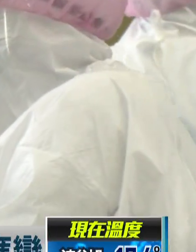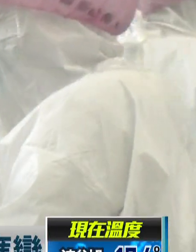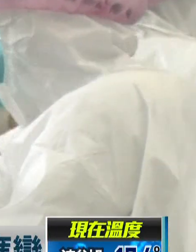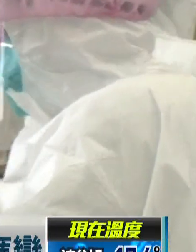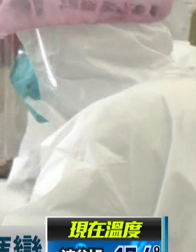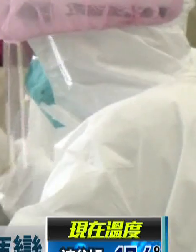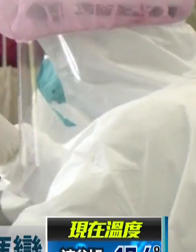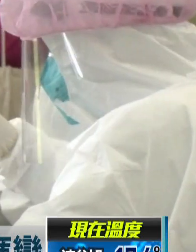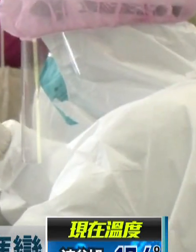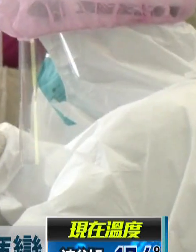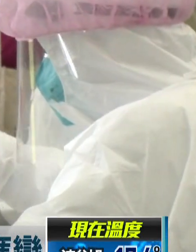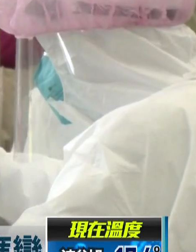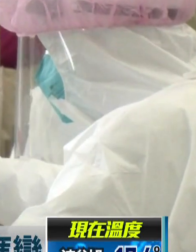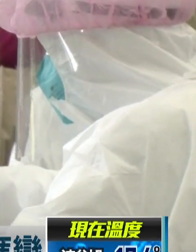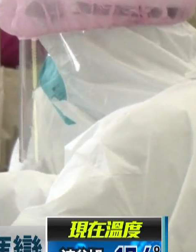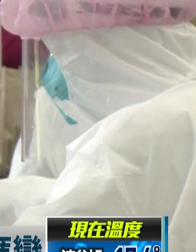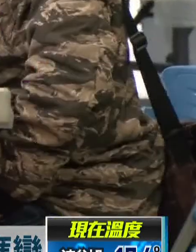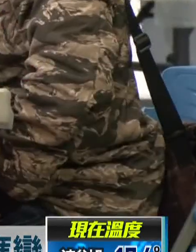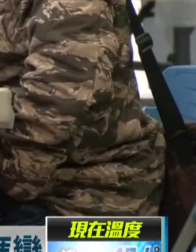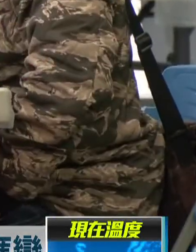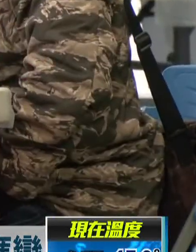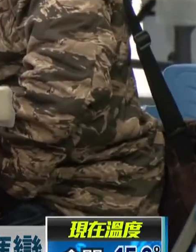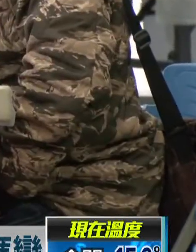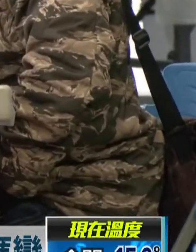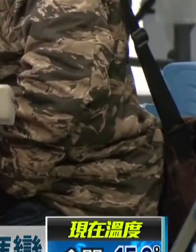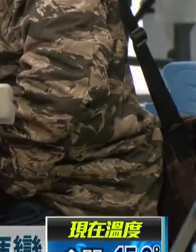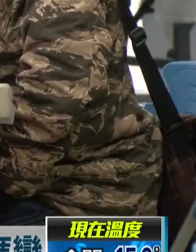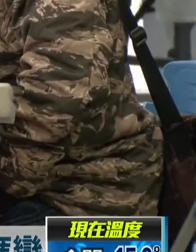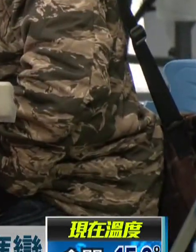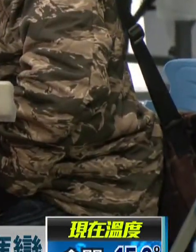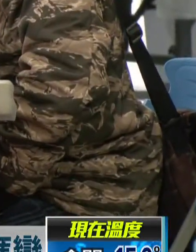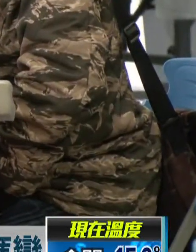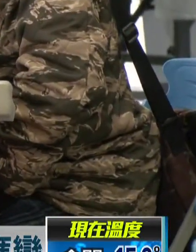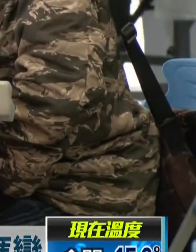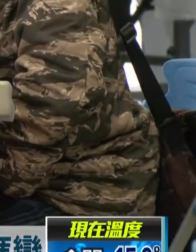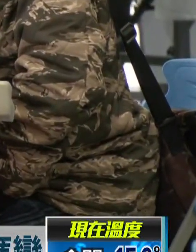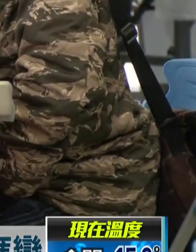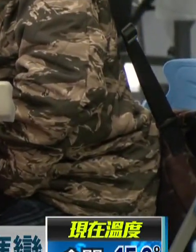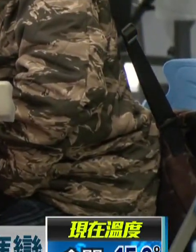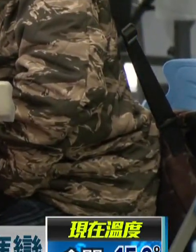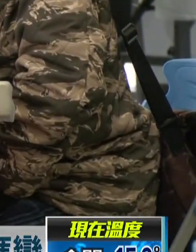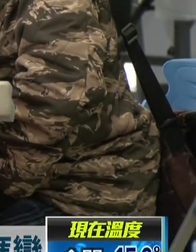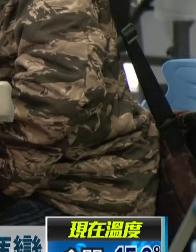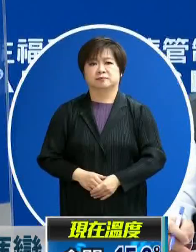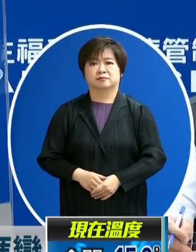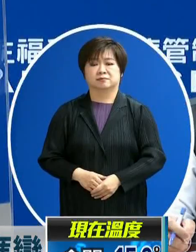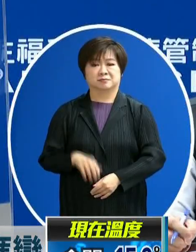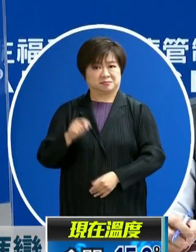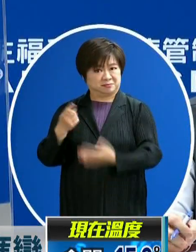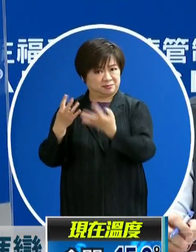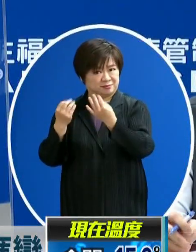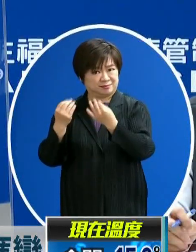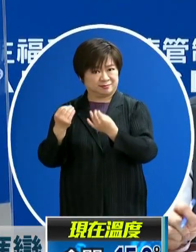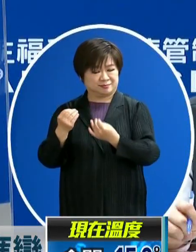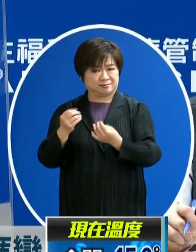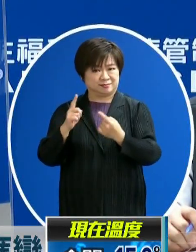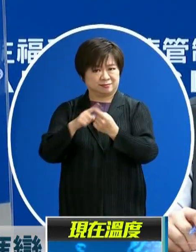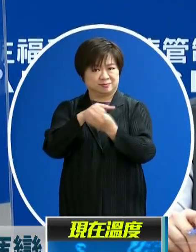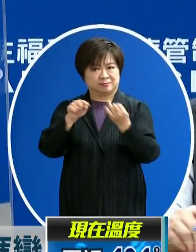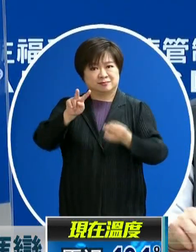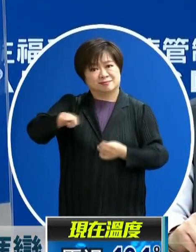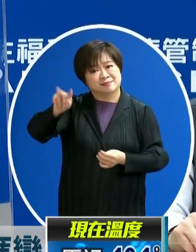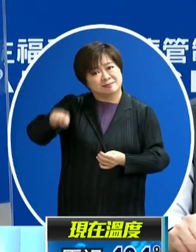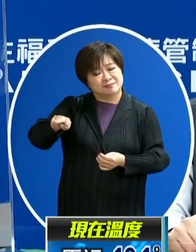过99%都是轻症或是无症状，代表 Omicron 迈向流感化了吗？ 1-2000人的数目不足